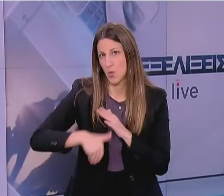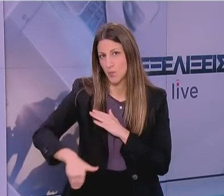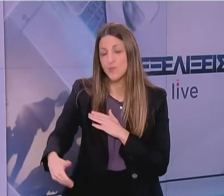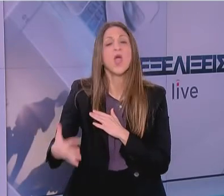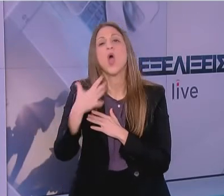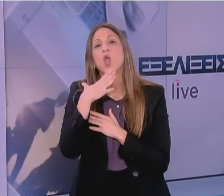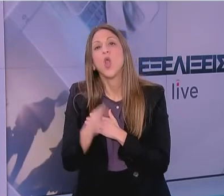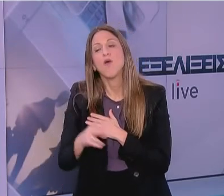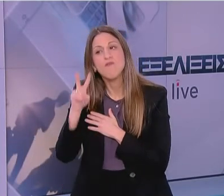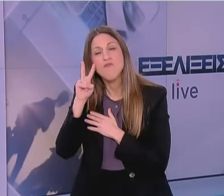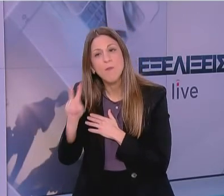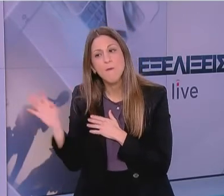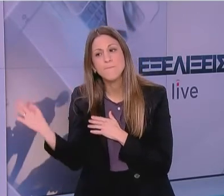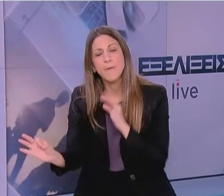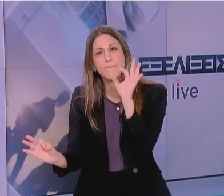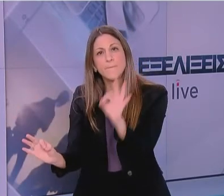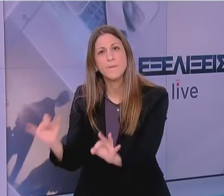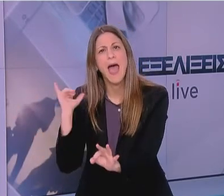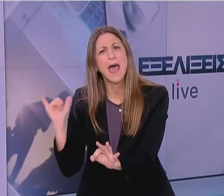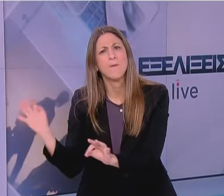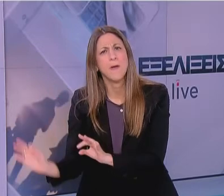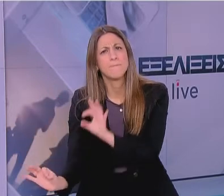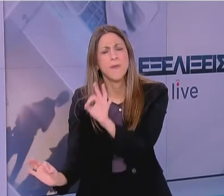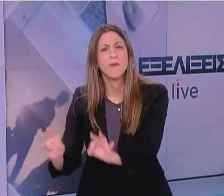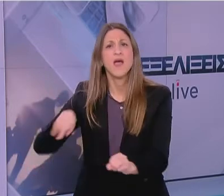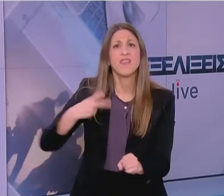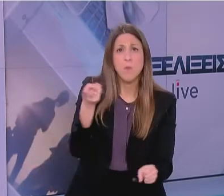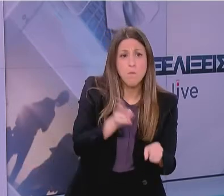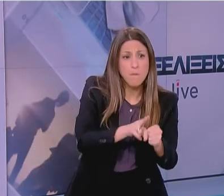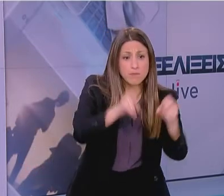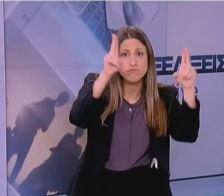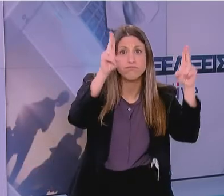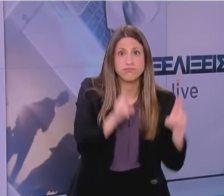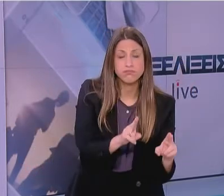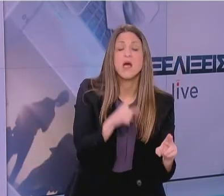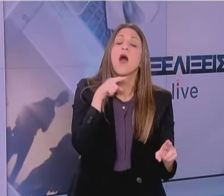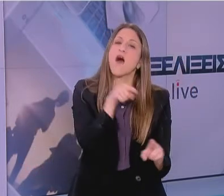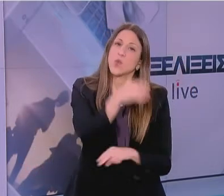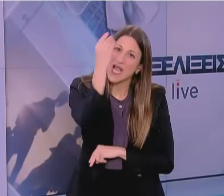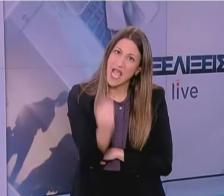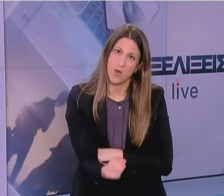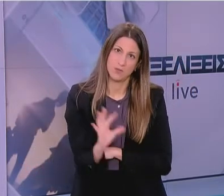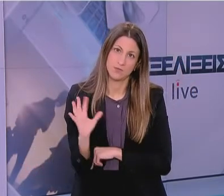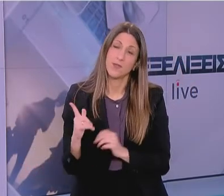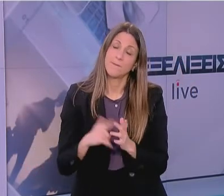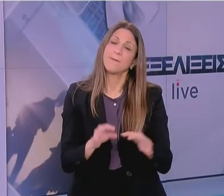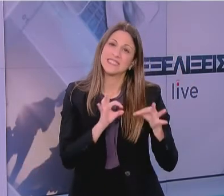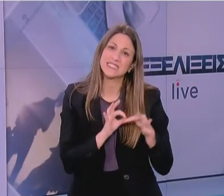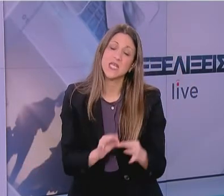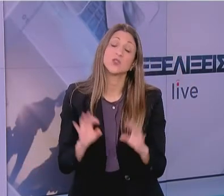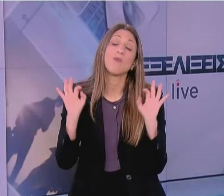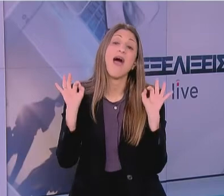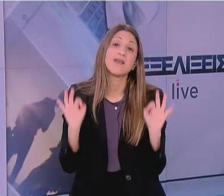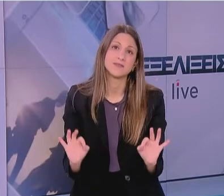αριθμός των κρουσμάτων, ανά πάσα στιγμή μπορεί να μεταβληθούν. Γι' αυτό, αν χαλαρώσουμε, δυστυχώς